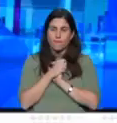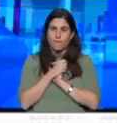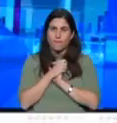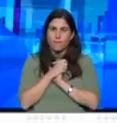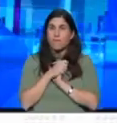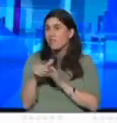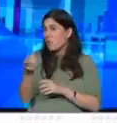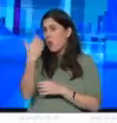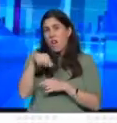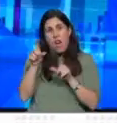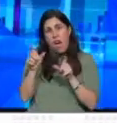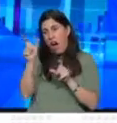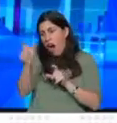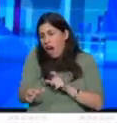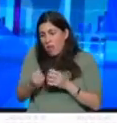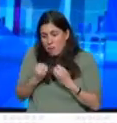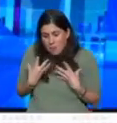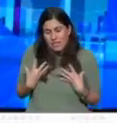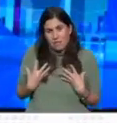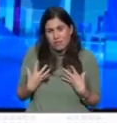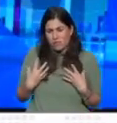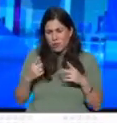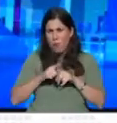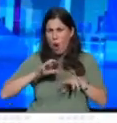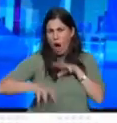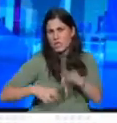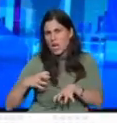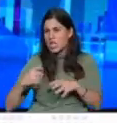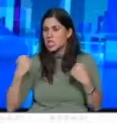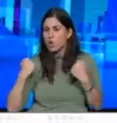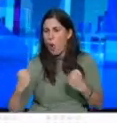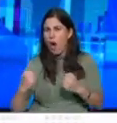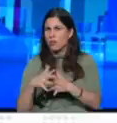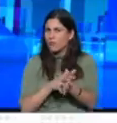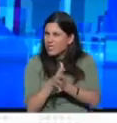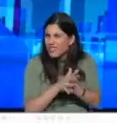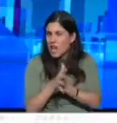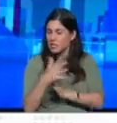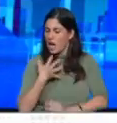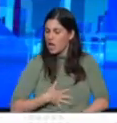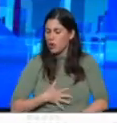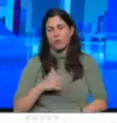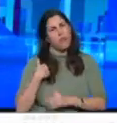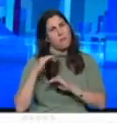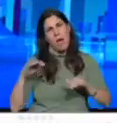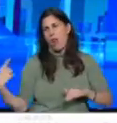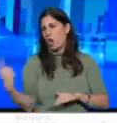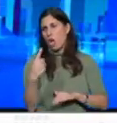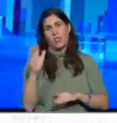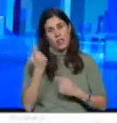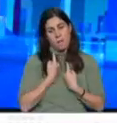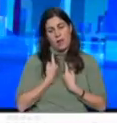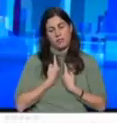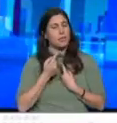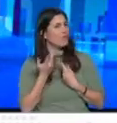הוא היה בן אדם מדהים. אריה של ממש, כוח רצון ומוטיבציה שאני מאחל לכל אחד מאיתנו, כולל לעצמי. ומה לדעתך